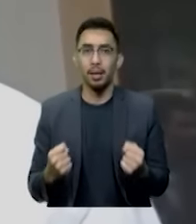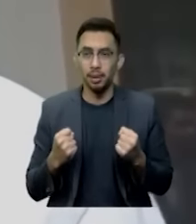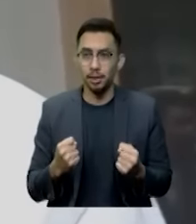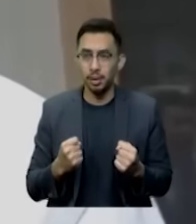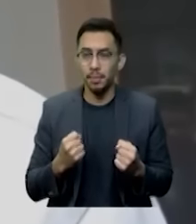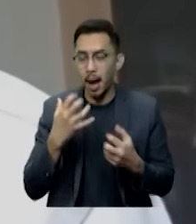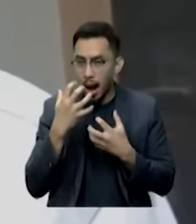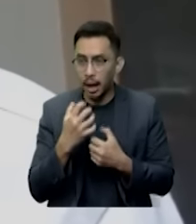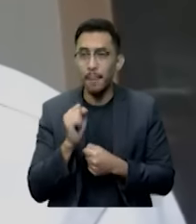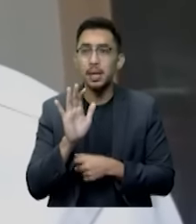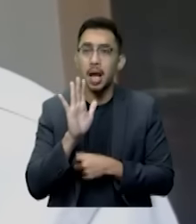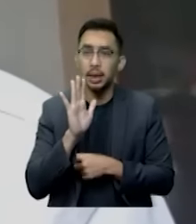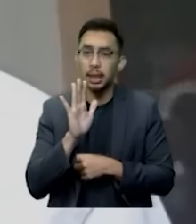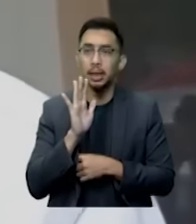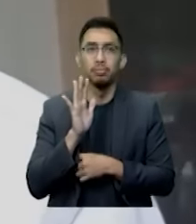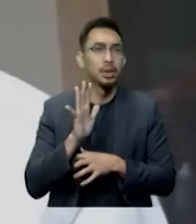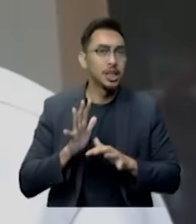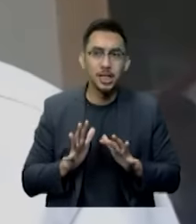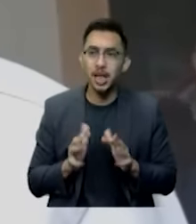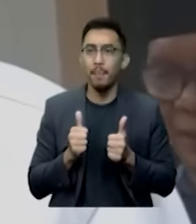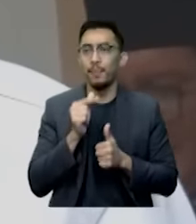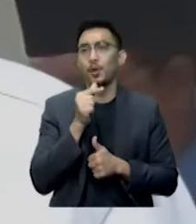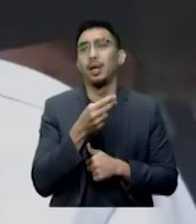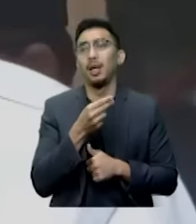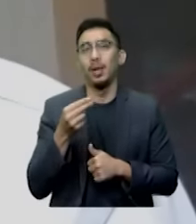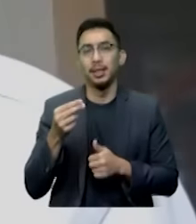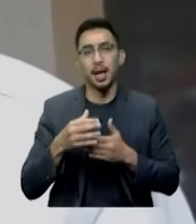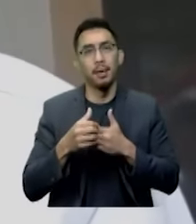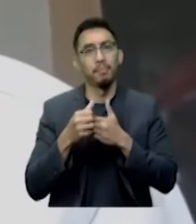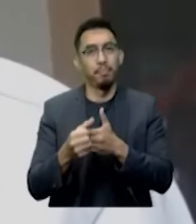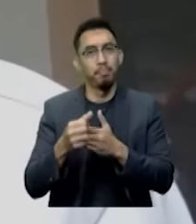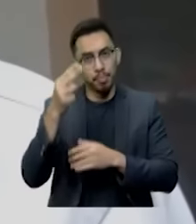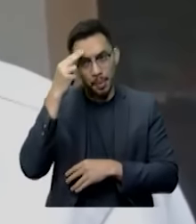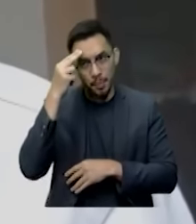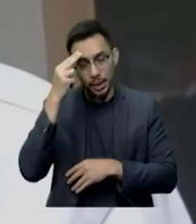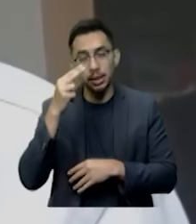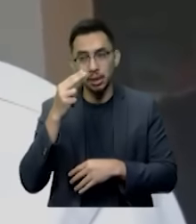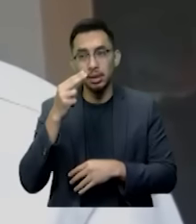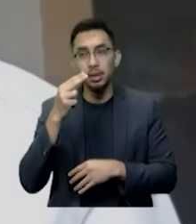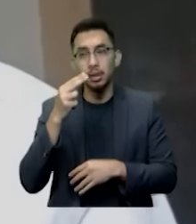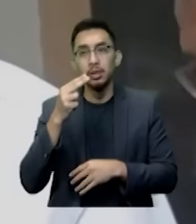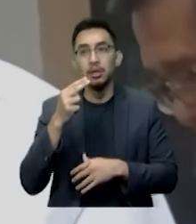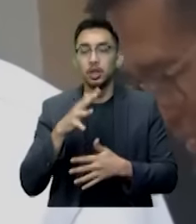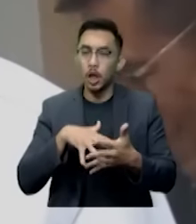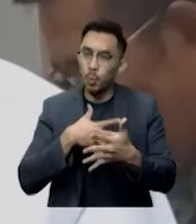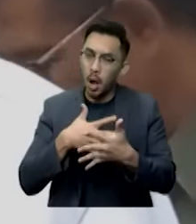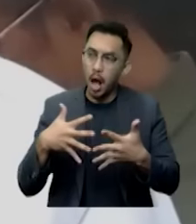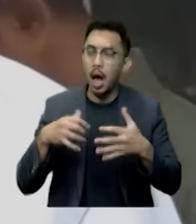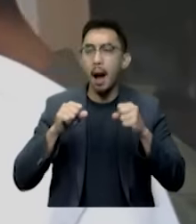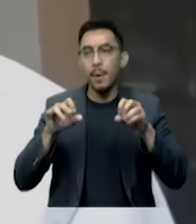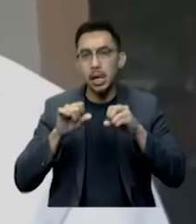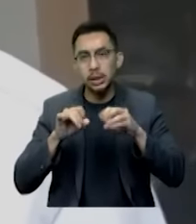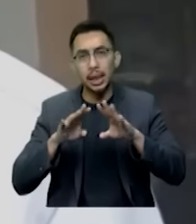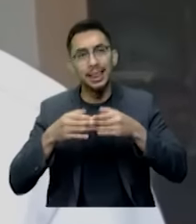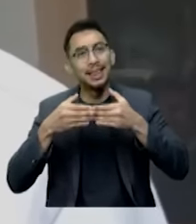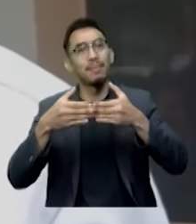siap memimpin lahir batin Indonesia ke depan. Seluruh jadwal untuk kampanye terbuka, kampanye